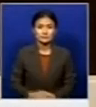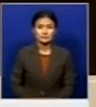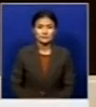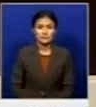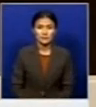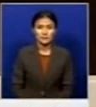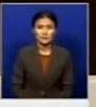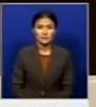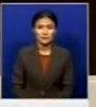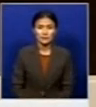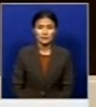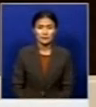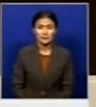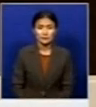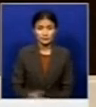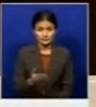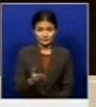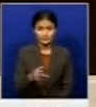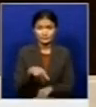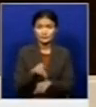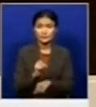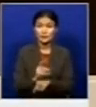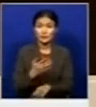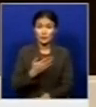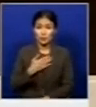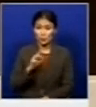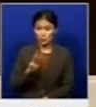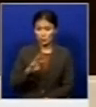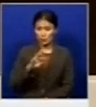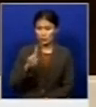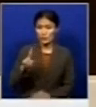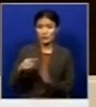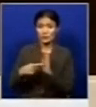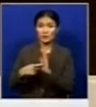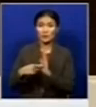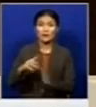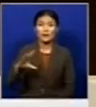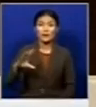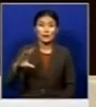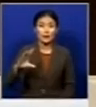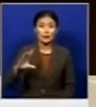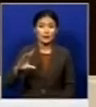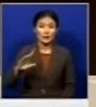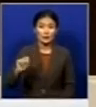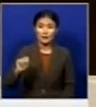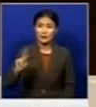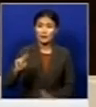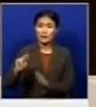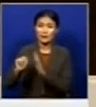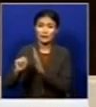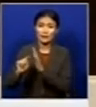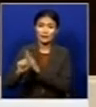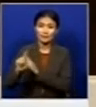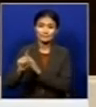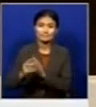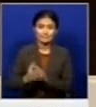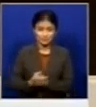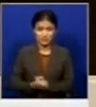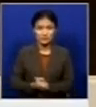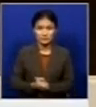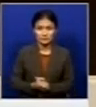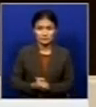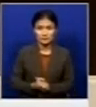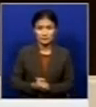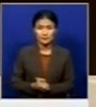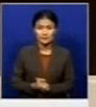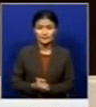เรียนท่านประธานที่เคารพผมวิรัติวรสลินบัญชีรายชื่อพรรคเสรีรวมไทยครับกราบขอบพระคุณท่านประธ